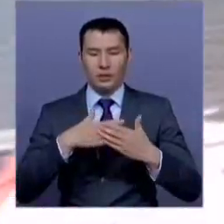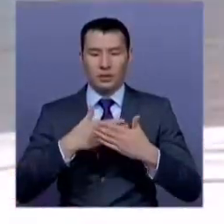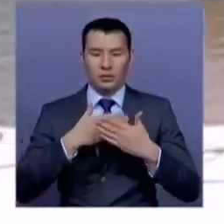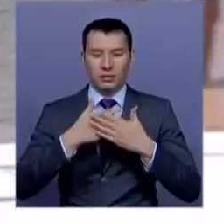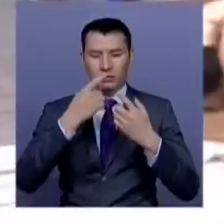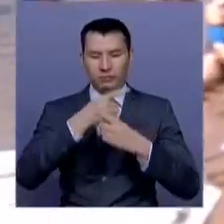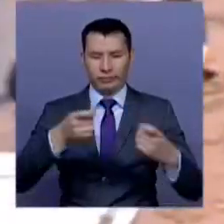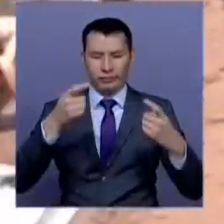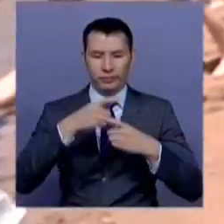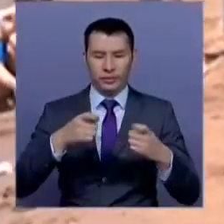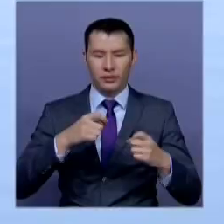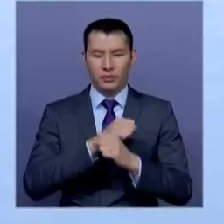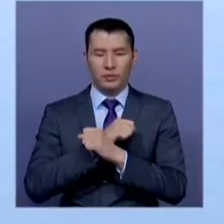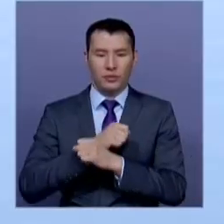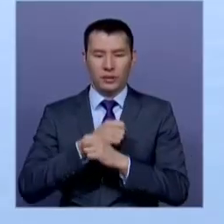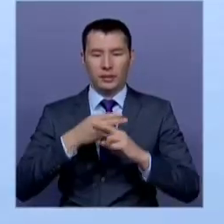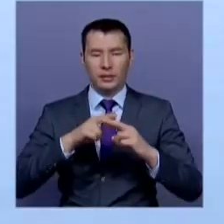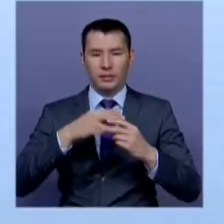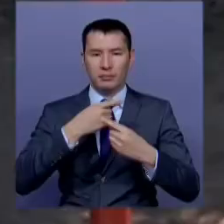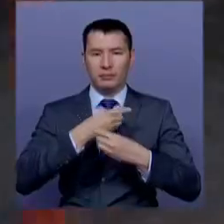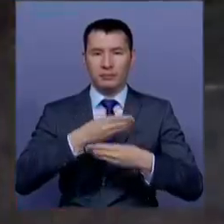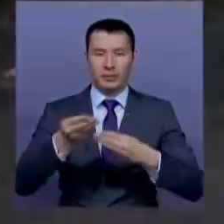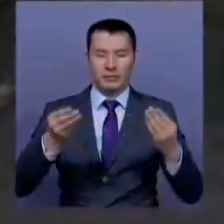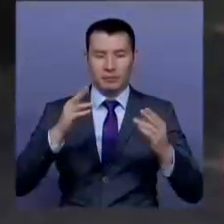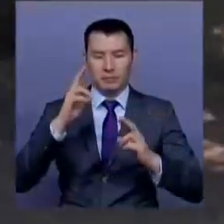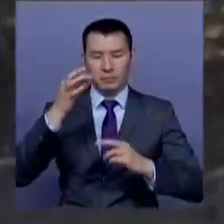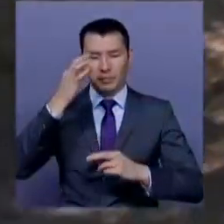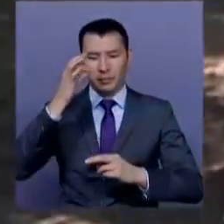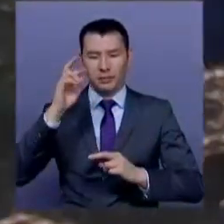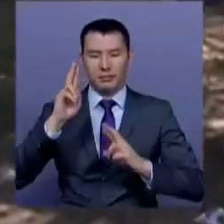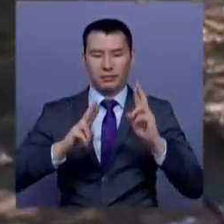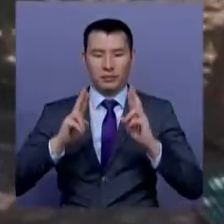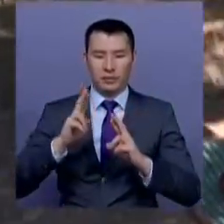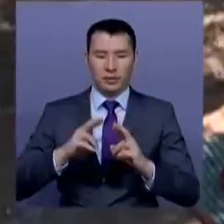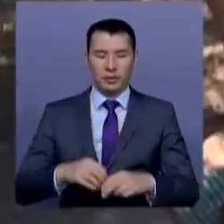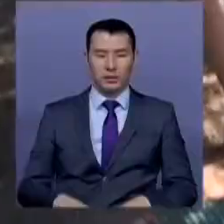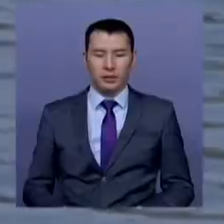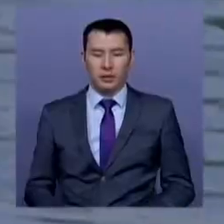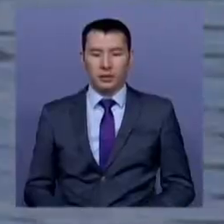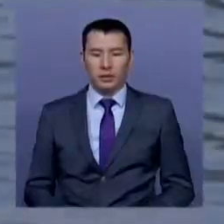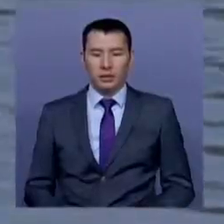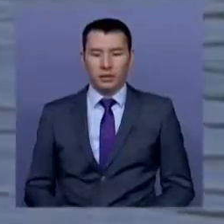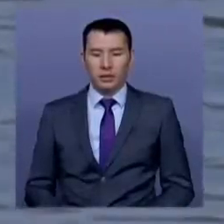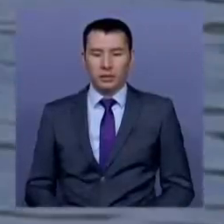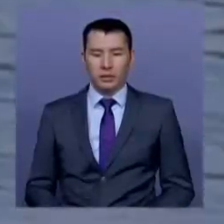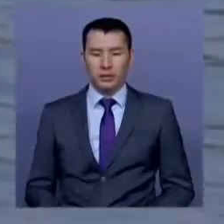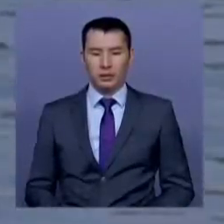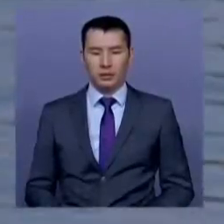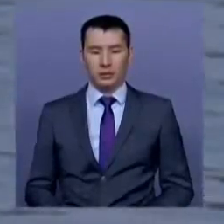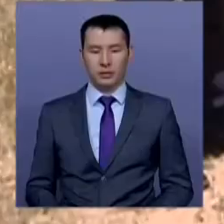среди отдыхающих. Раздают памятки о мерах безопасности, а тех, кто плавает в неотведенных местах, вежливо просят выйти из